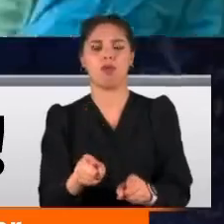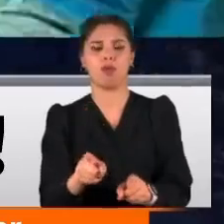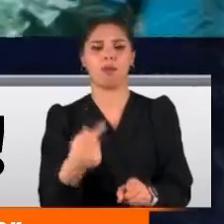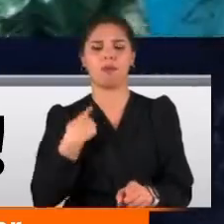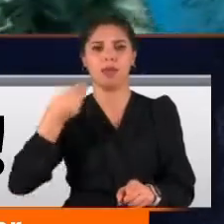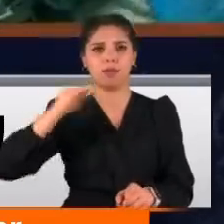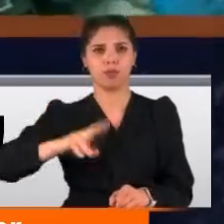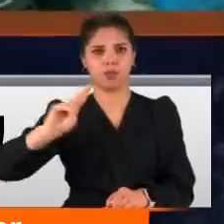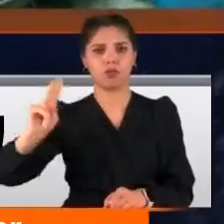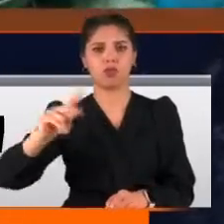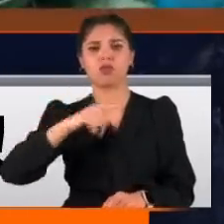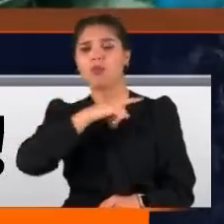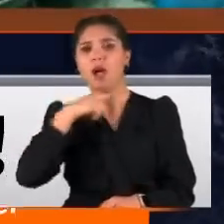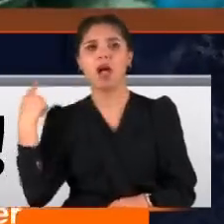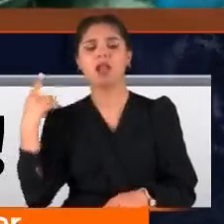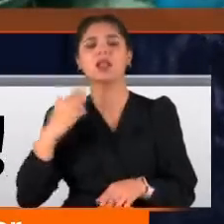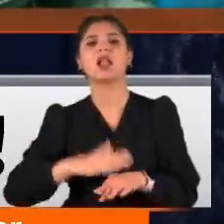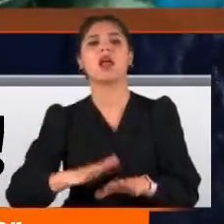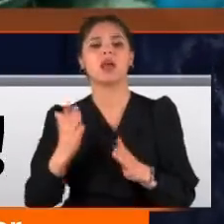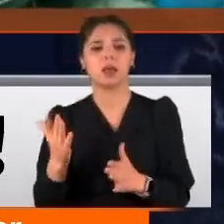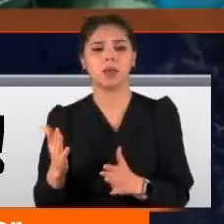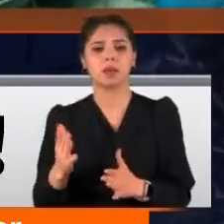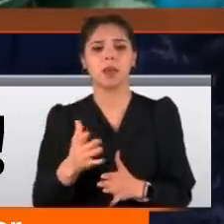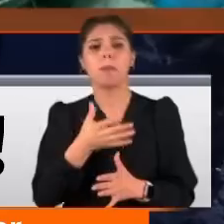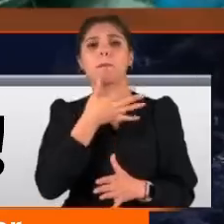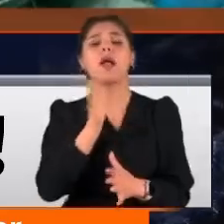benim çocuğum asla böyle bir şeye kalkışmazdı.